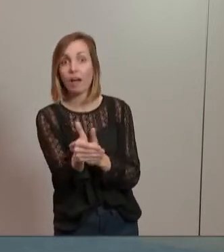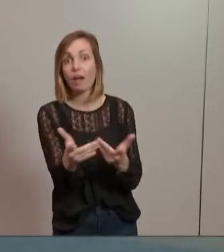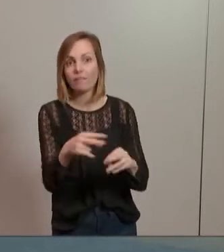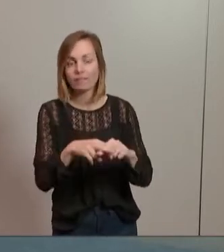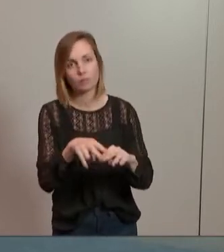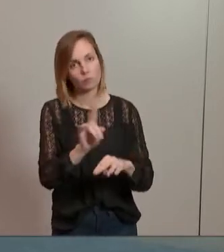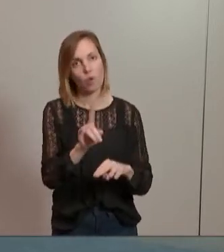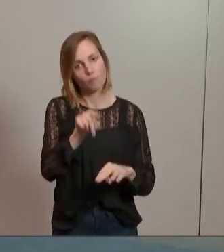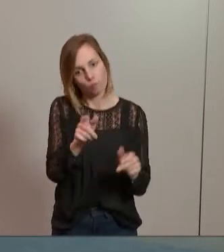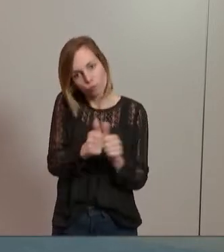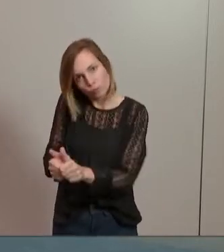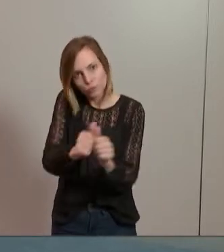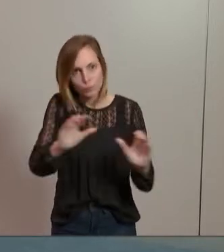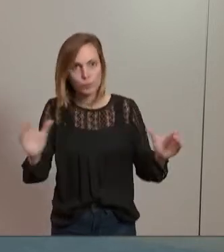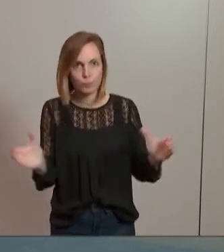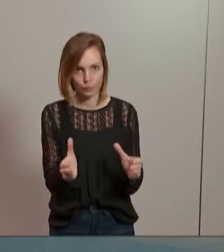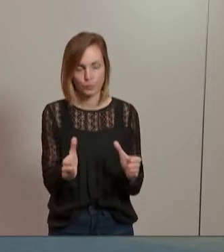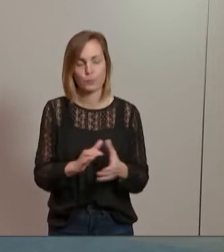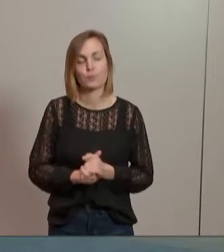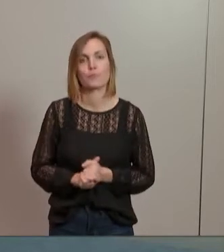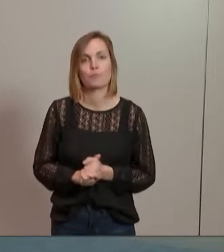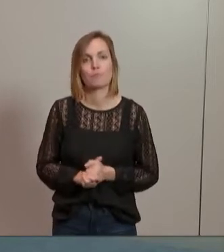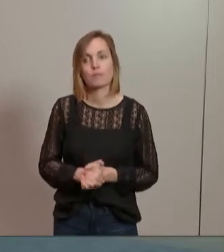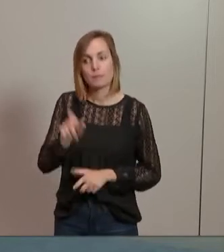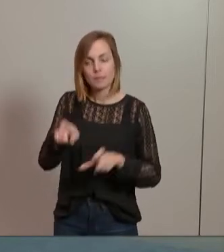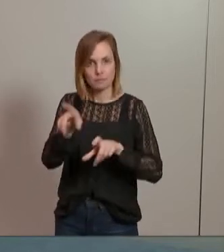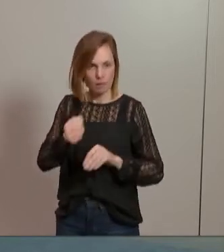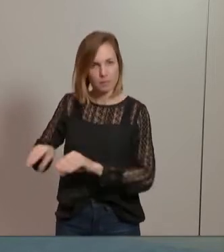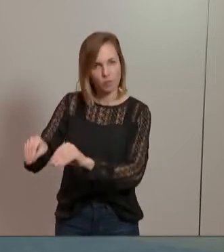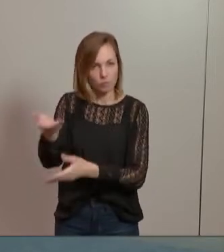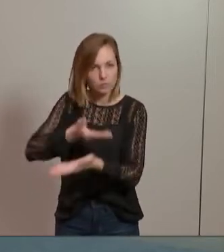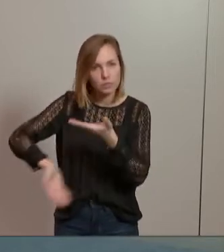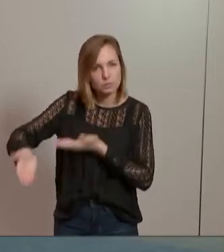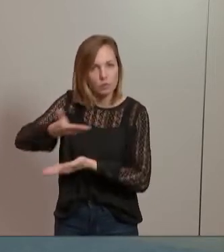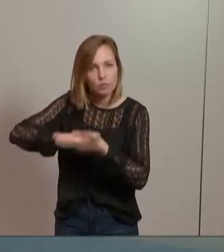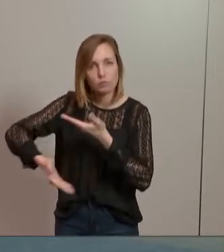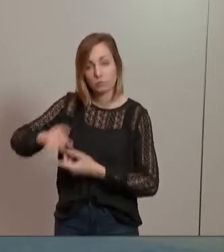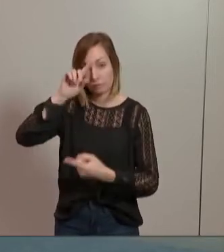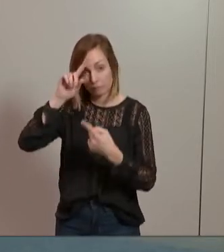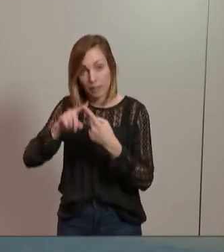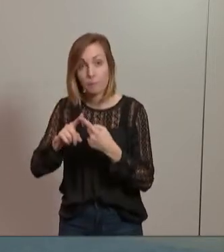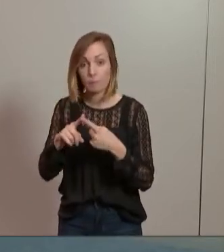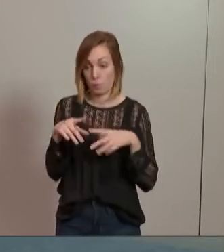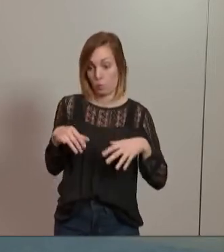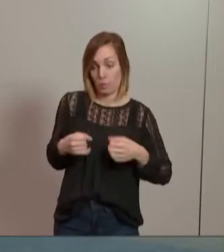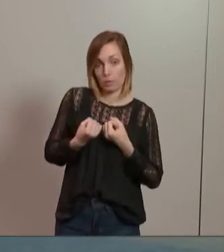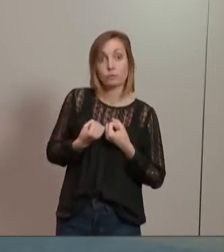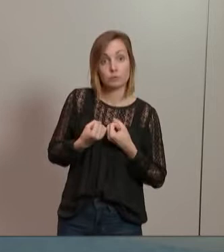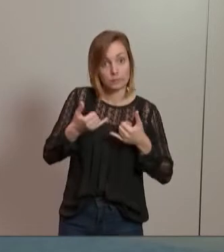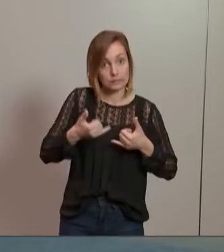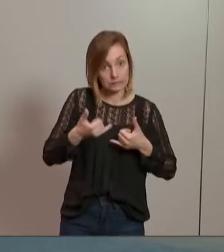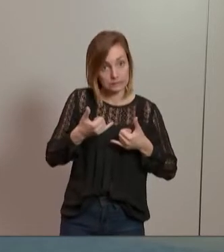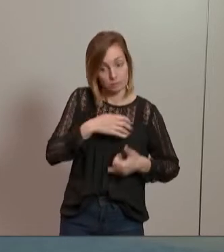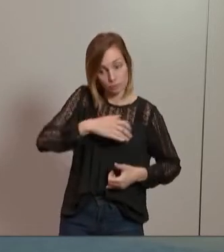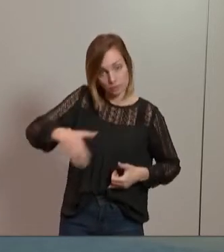à faire ensemble, mais bien de partager avec les habitants sur des thématiques qui ont trait aux compétences municipales, où